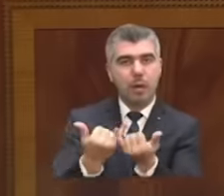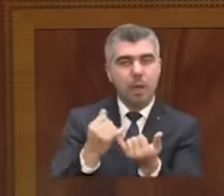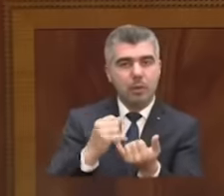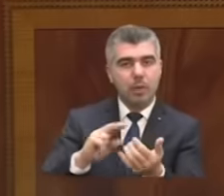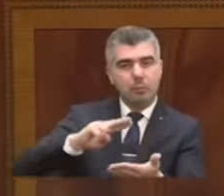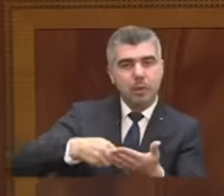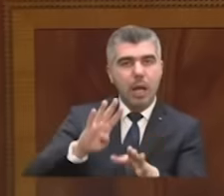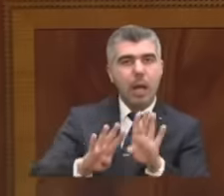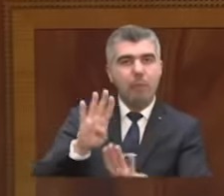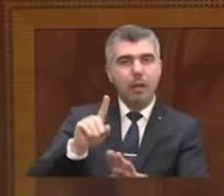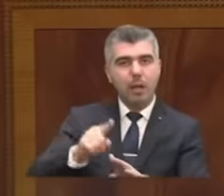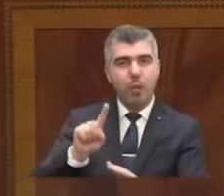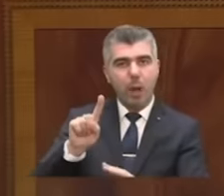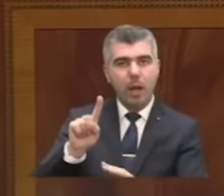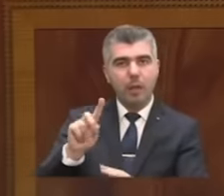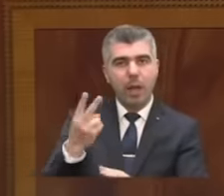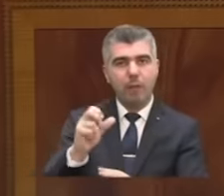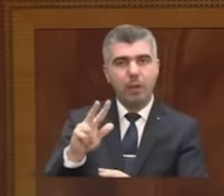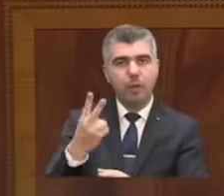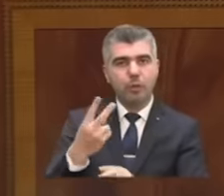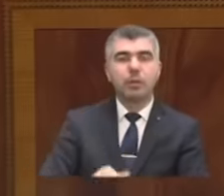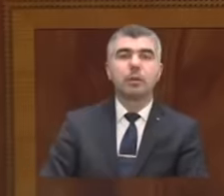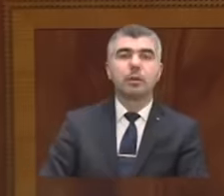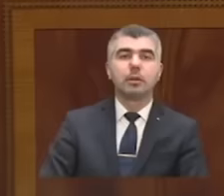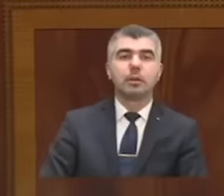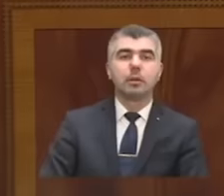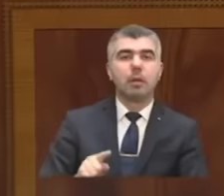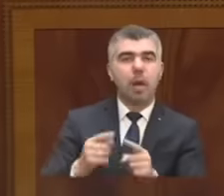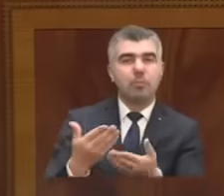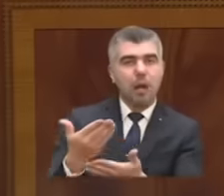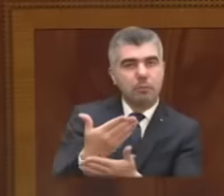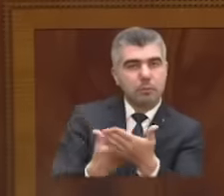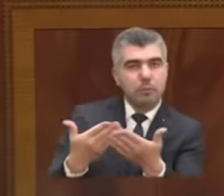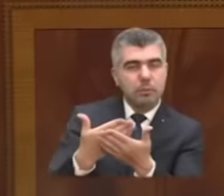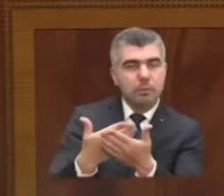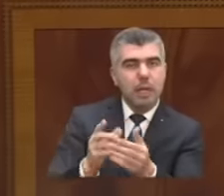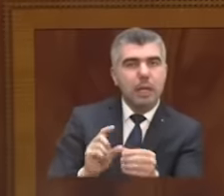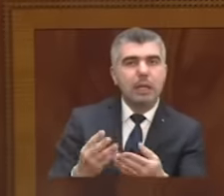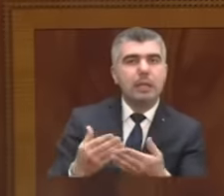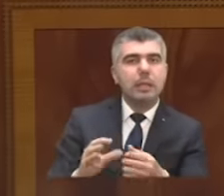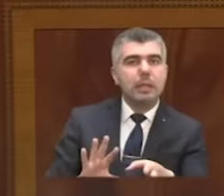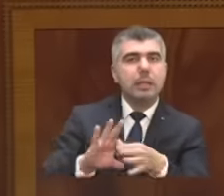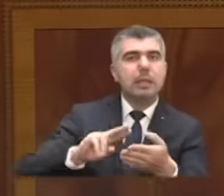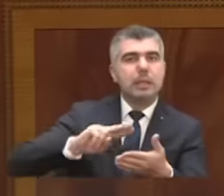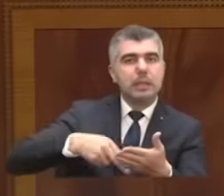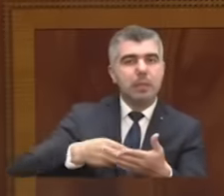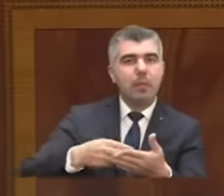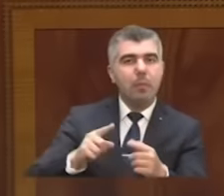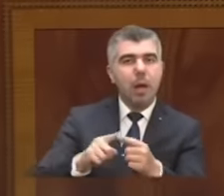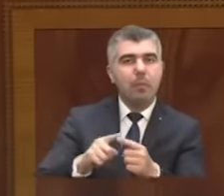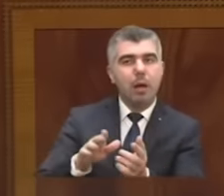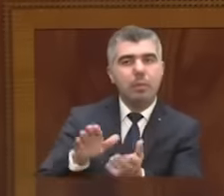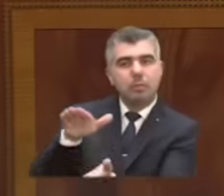التعليمية الأكثر تمثيلية الموقعة على اتفاق 14 يناير 2023، تم خلاله